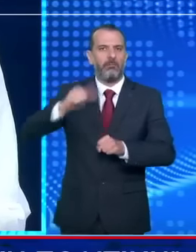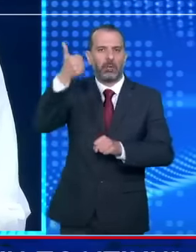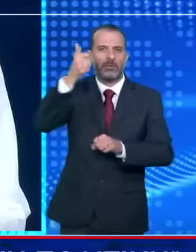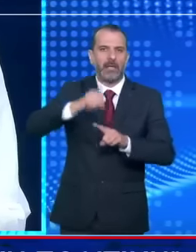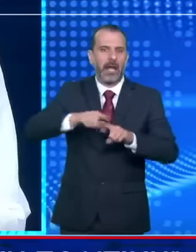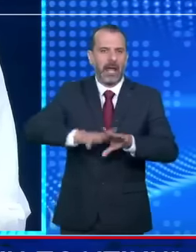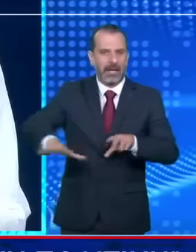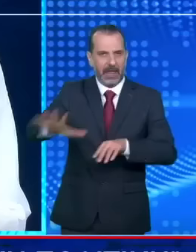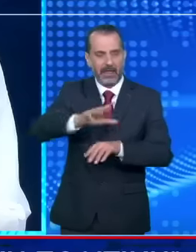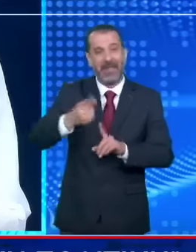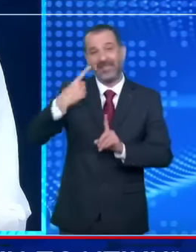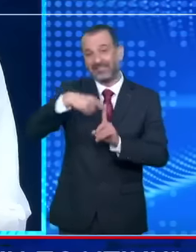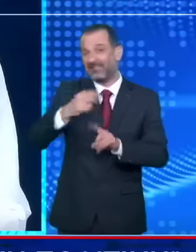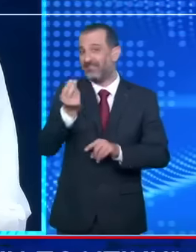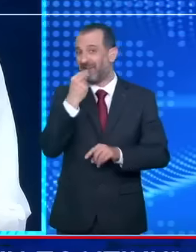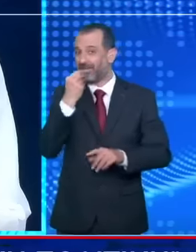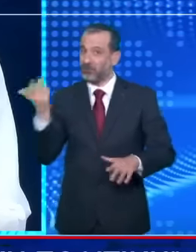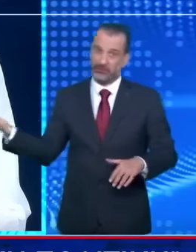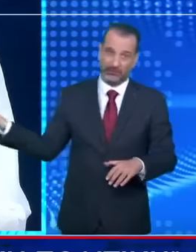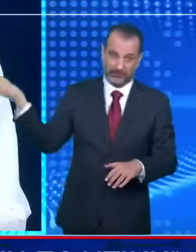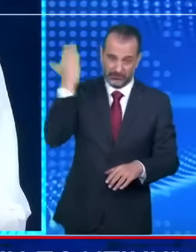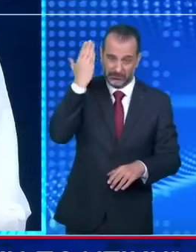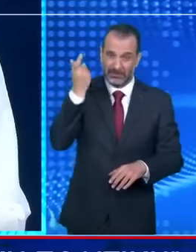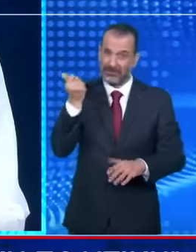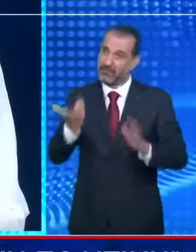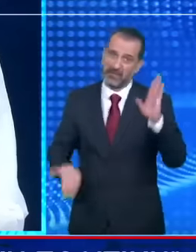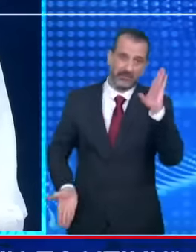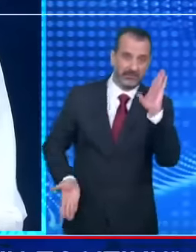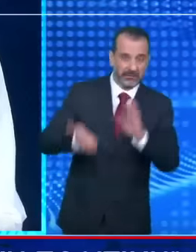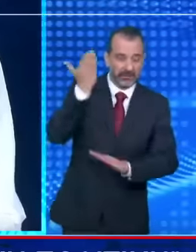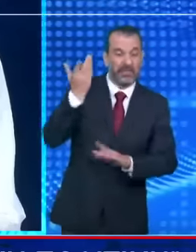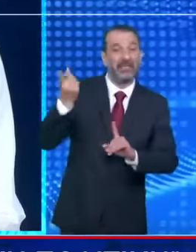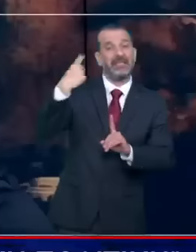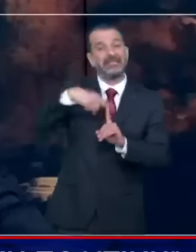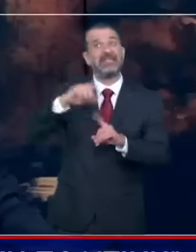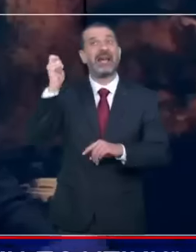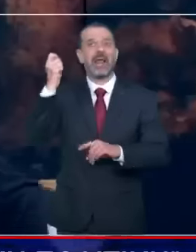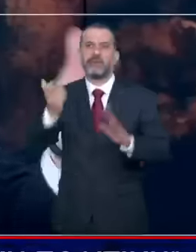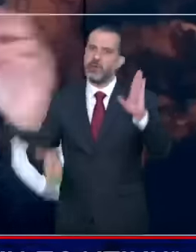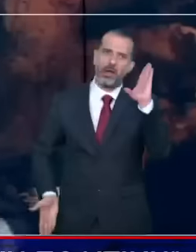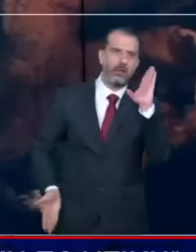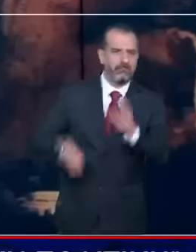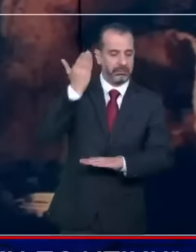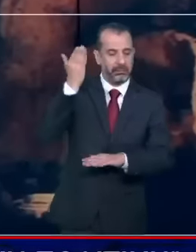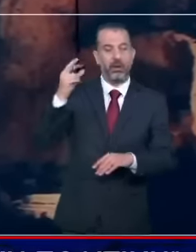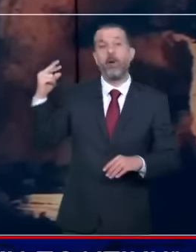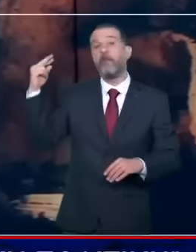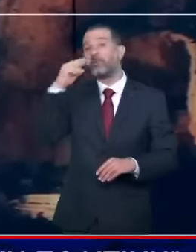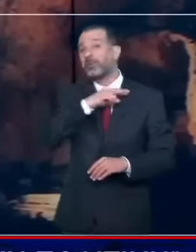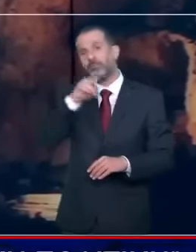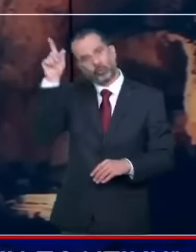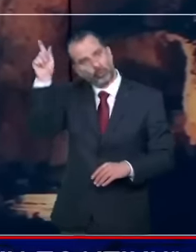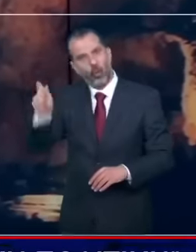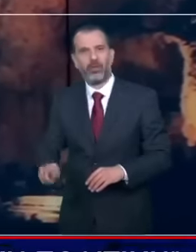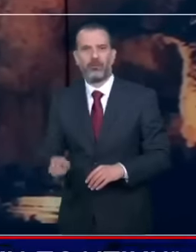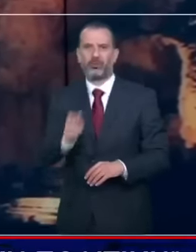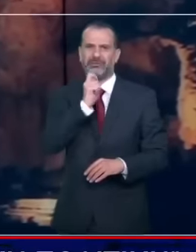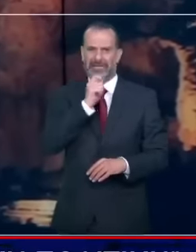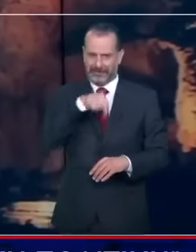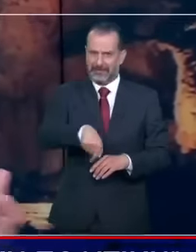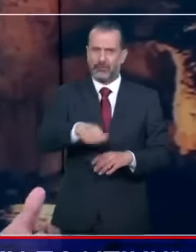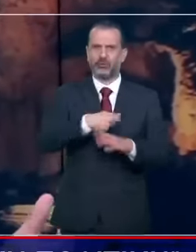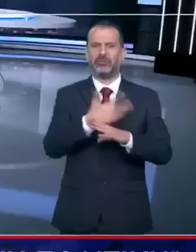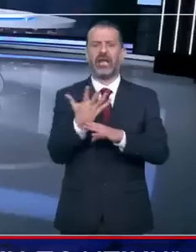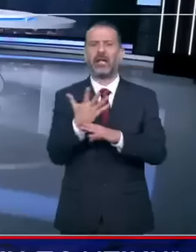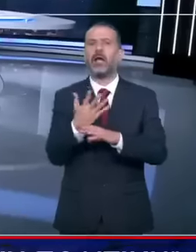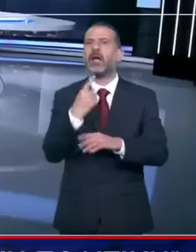υψηλό πληθωρισμό στα τρόφιμα, έχουμε και από τις πιο ακριβές τιμές στον ηλεκτρισμό. Είπε ο κύριος Μητσοτάκης εδώ πέρα πάλι στην συνέντευξή του για